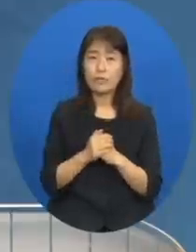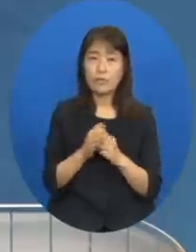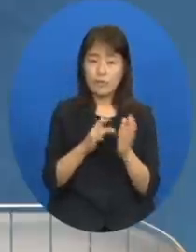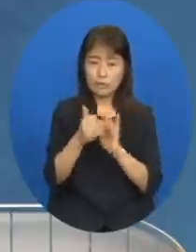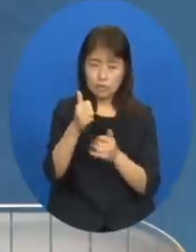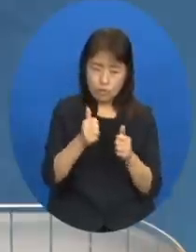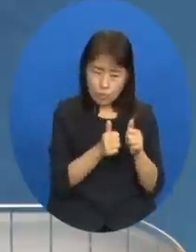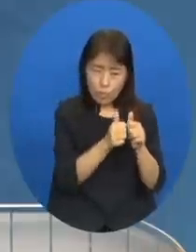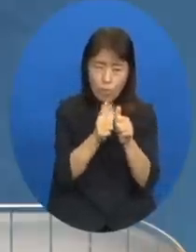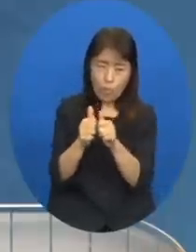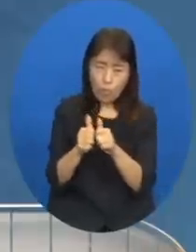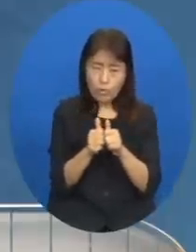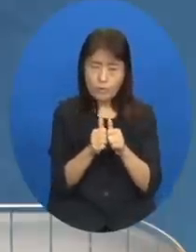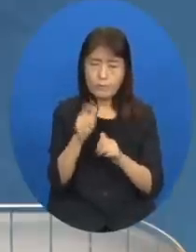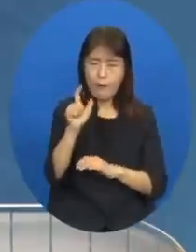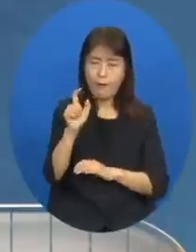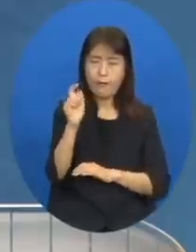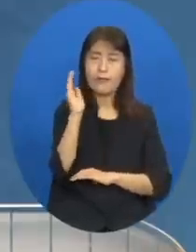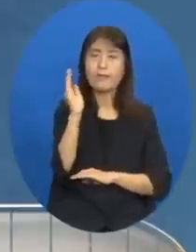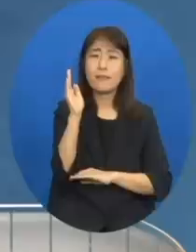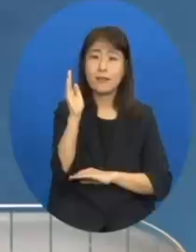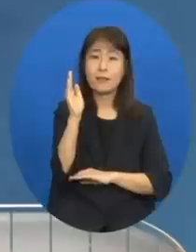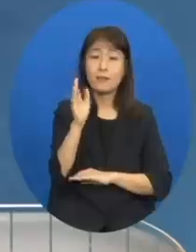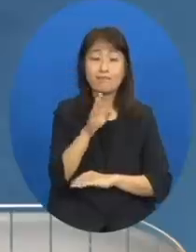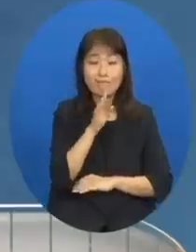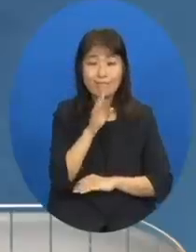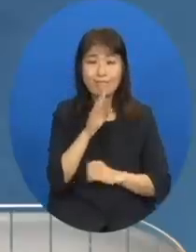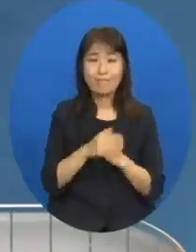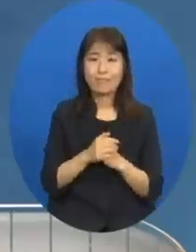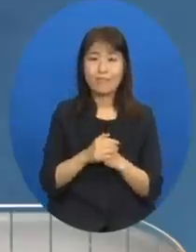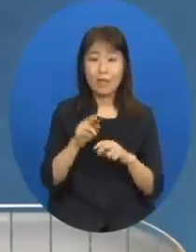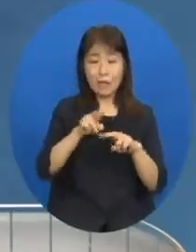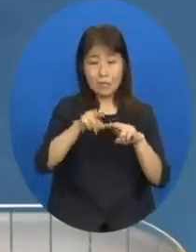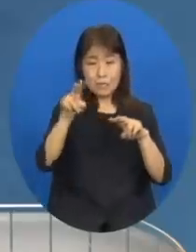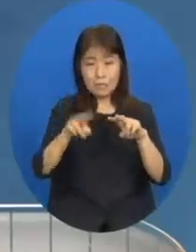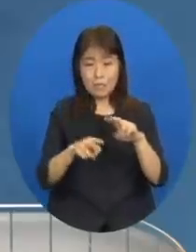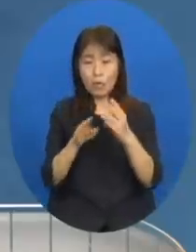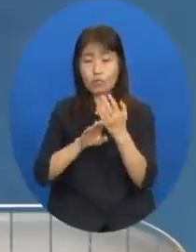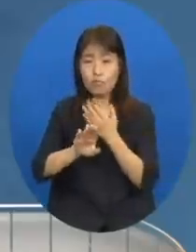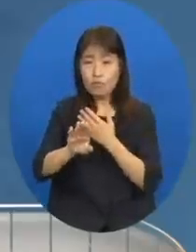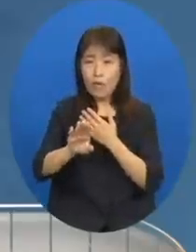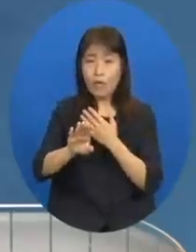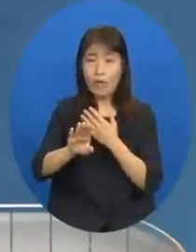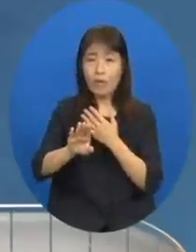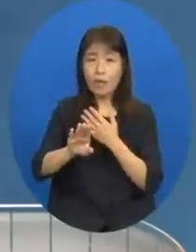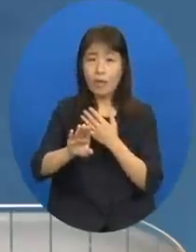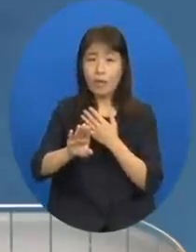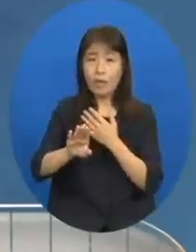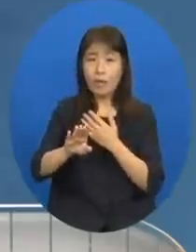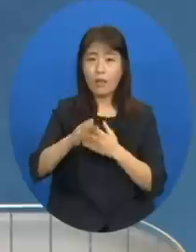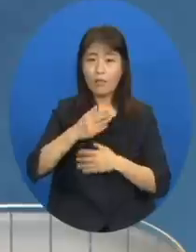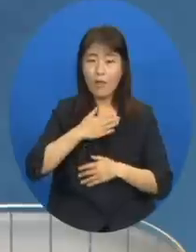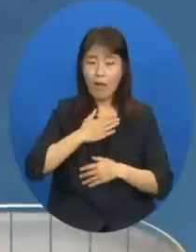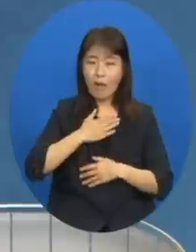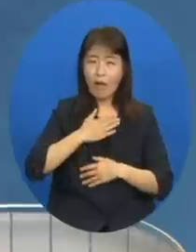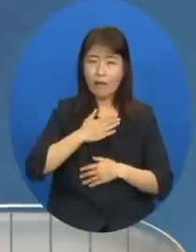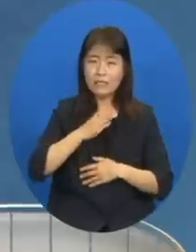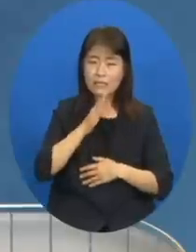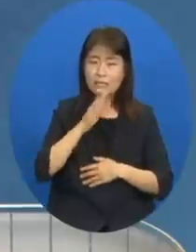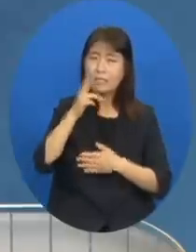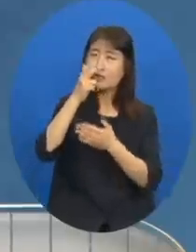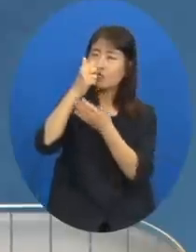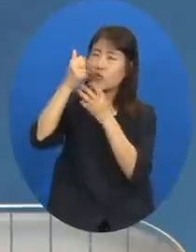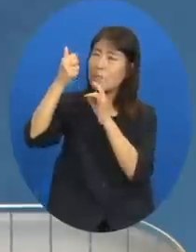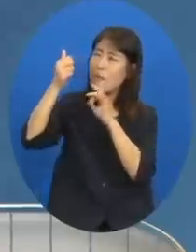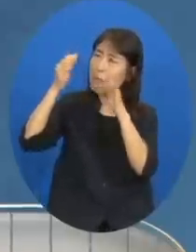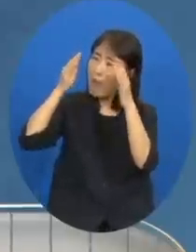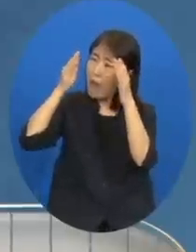삶을 강조했었어요 근데 실제로 은퇴하고 나니까 저는 정말 주님만 바라보게 되고